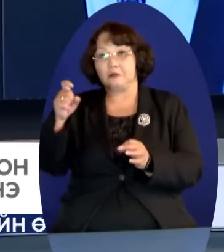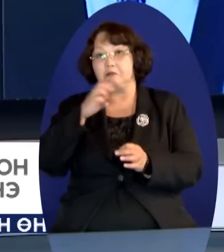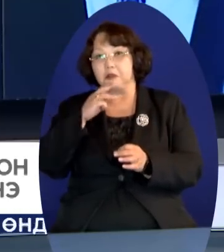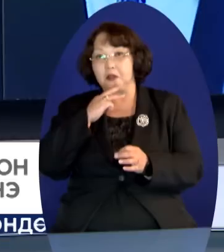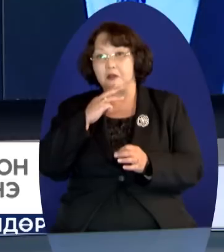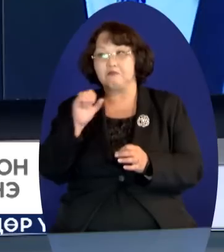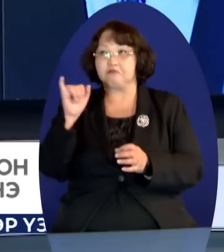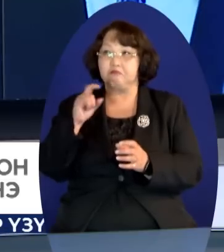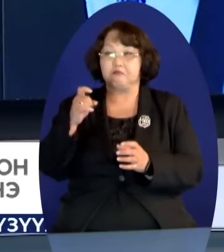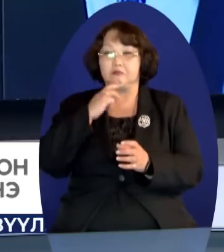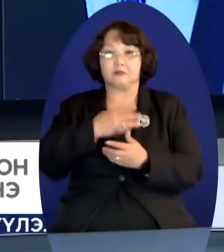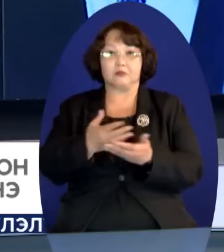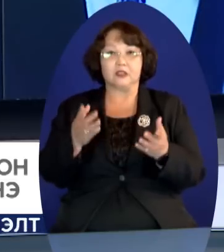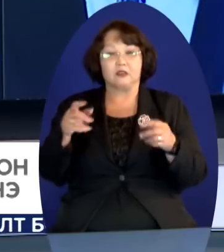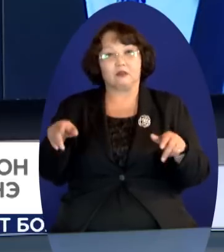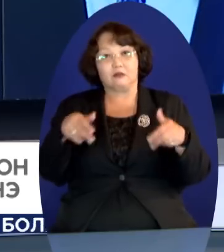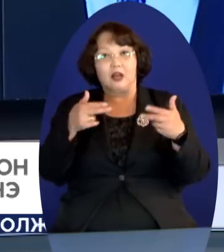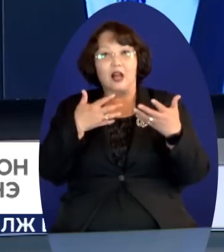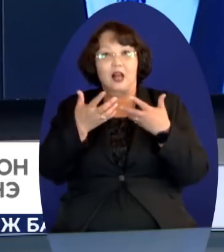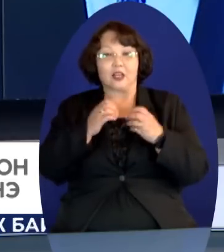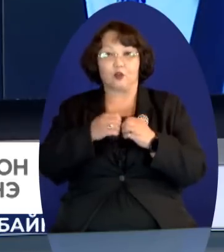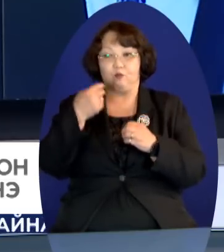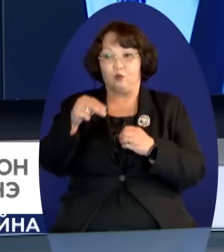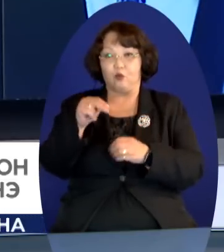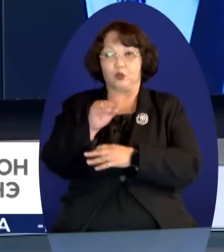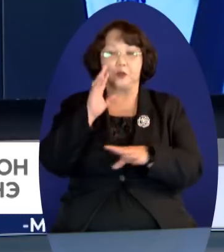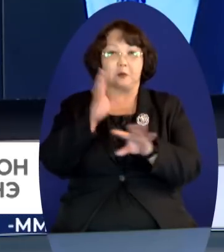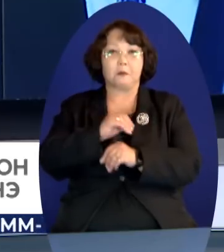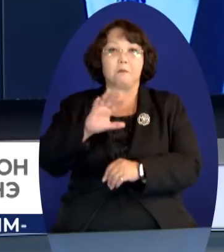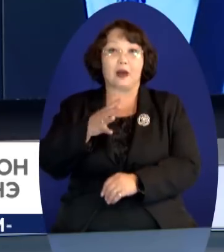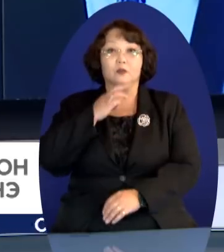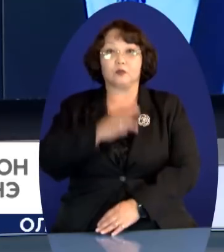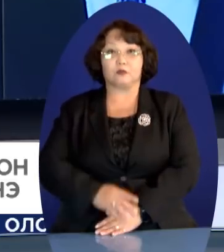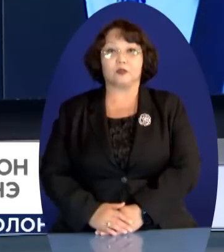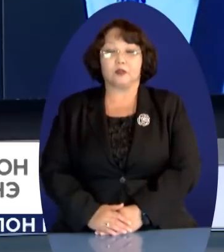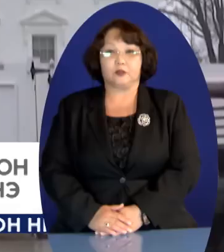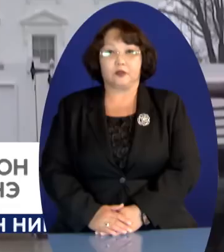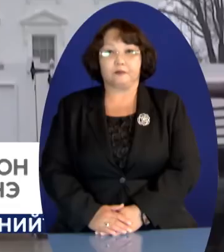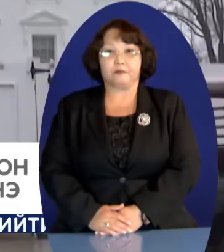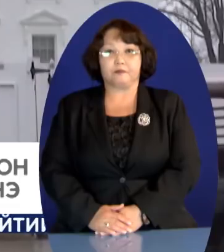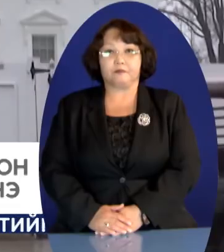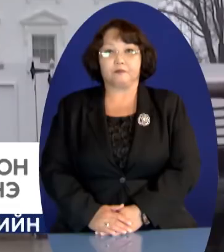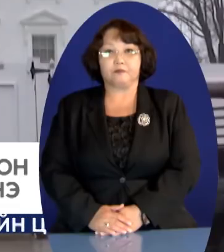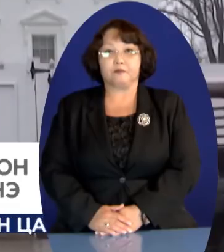хэвлэлээр Байден Ши Жинпин нарын цахим хэлэлцээ энэ пүрүү гарагт болно гэж мэдээлж байна.